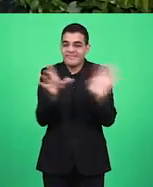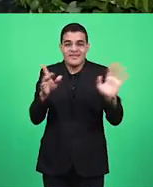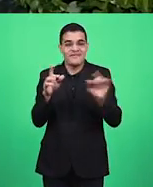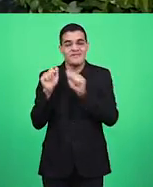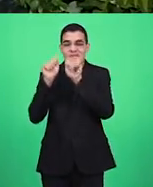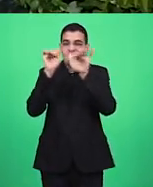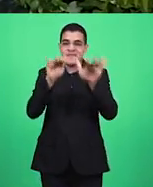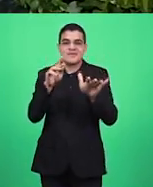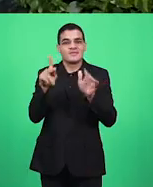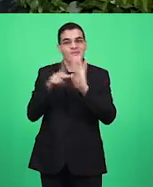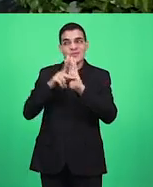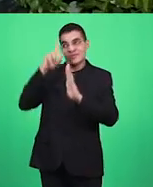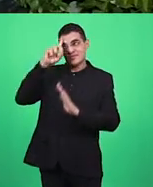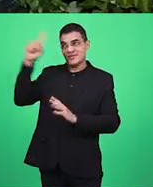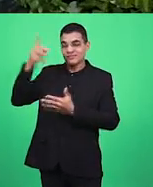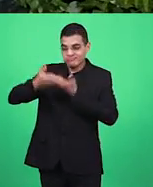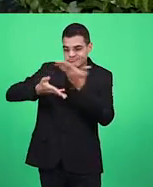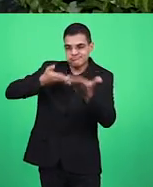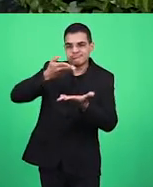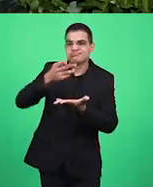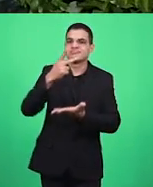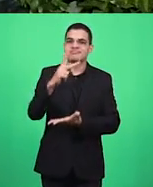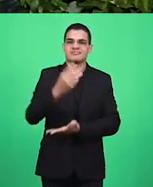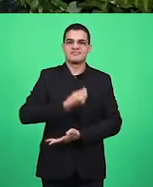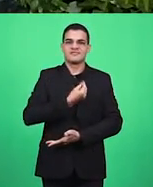получить благословение от Бога.